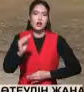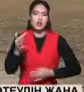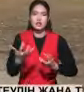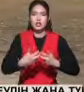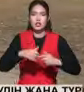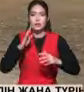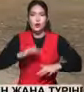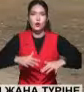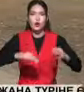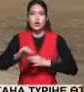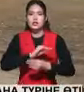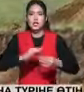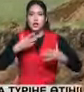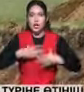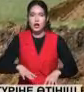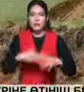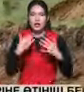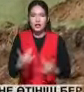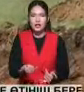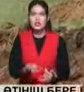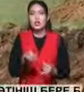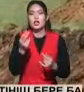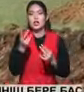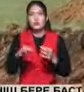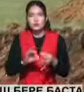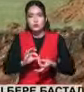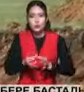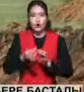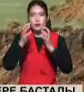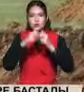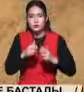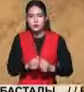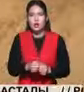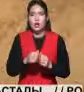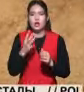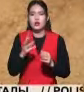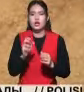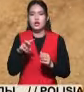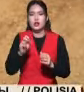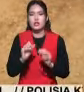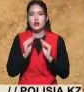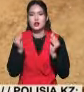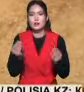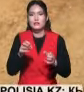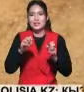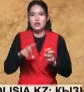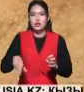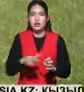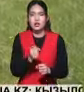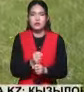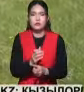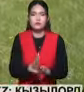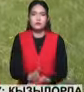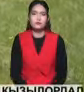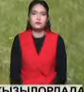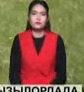тасқын қайталанбауы үшін сыйымдылығы 200 мың текше метр су сиятын 3 қазан шұңқыр дайындалып жатыр. Өзгеріс қонар